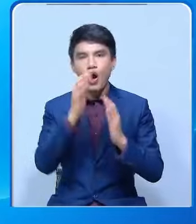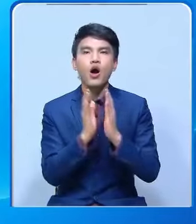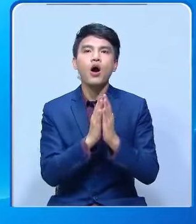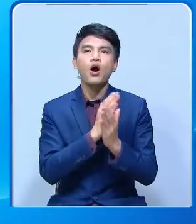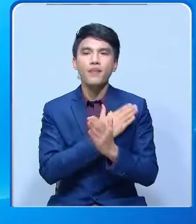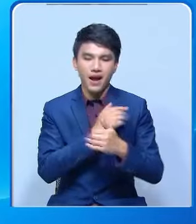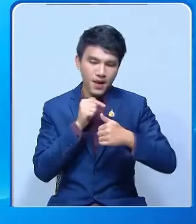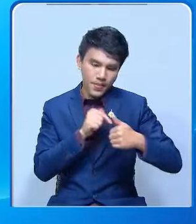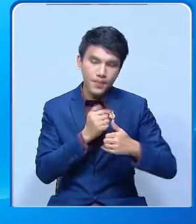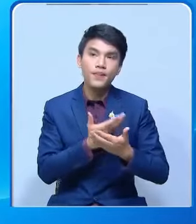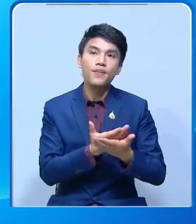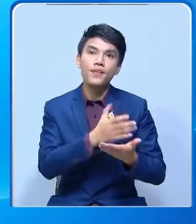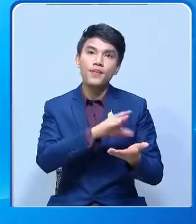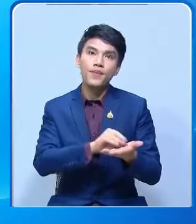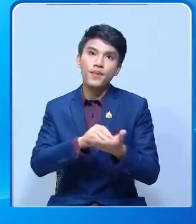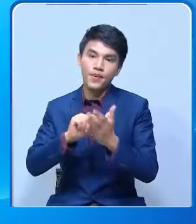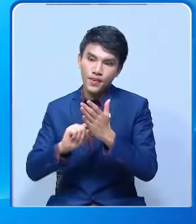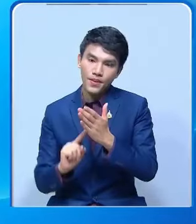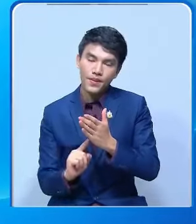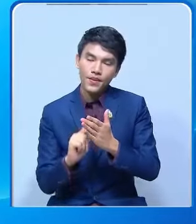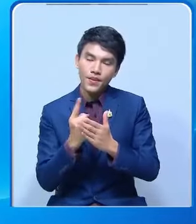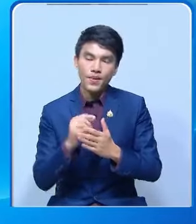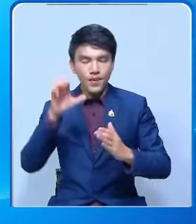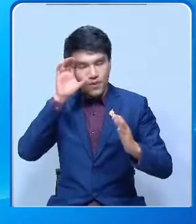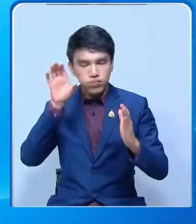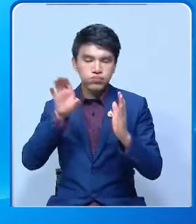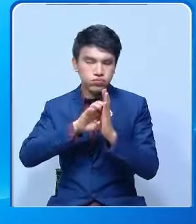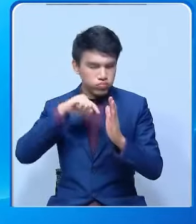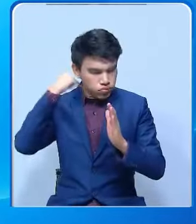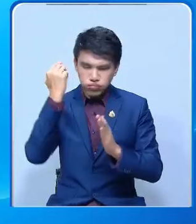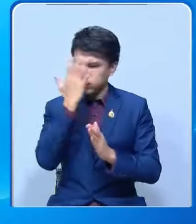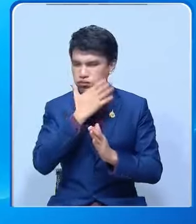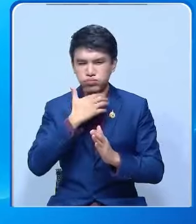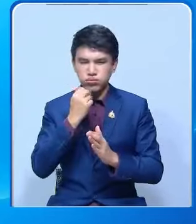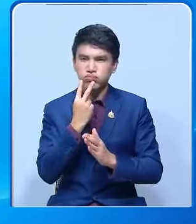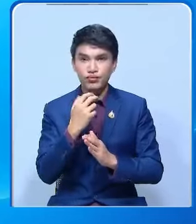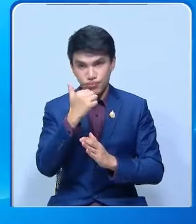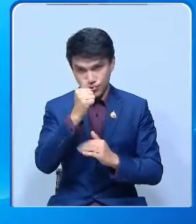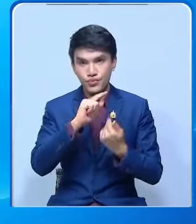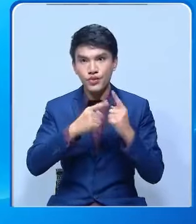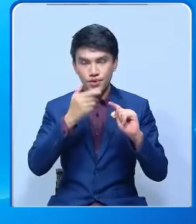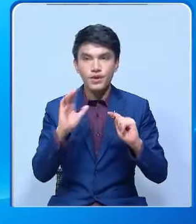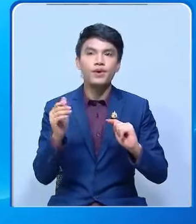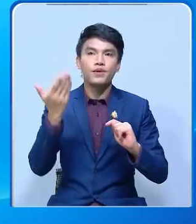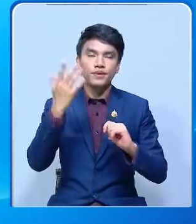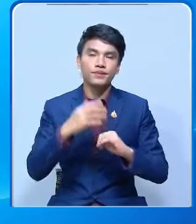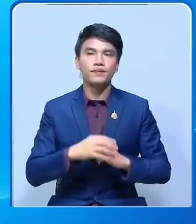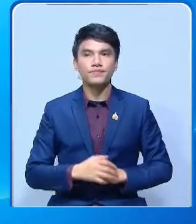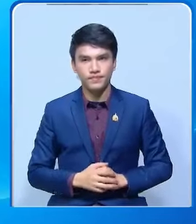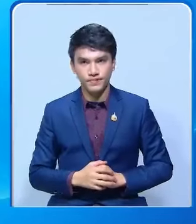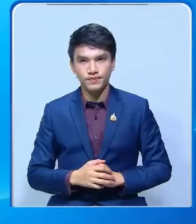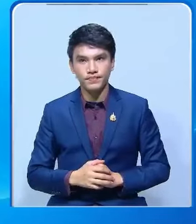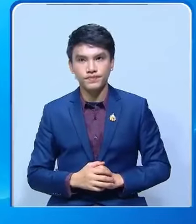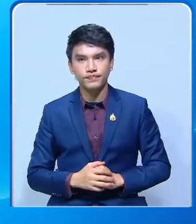ข่มขู่เรียกเงินเริ่มตั้งแต่ใช้รูปโปรไฟล์เป็นหญิงสาวหน้าตาดีแอดมาขอเป็นเพื่อนกับพระนี่ไงแล้วเสร็